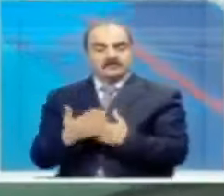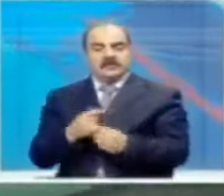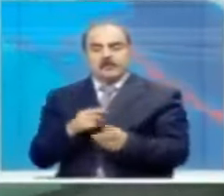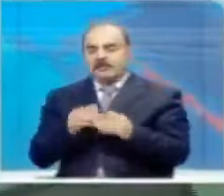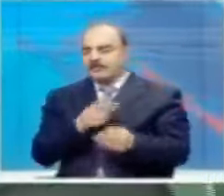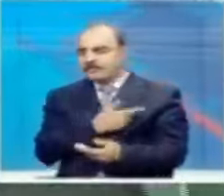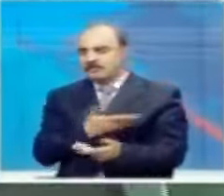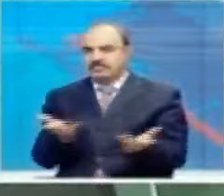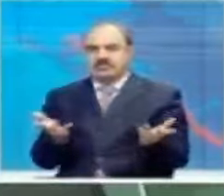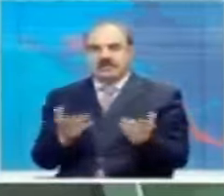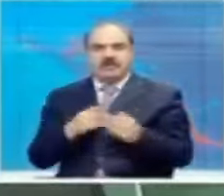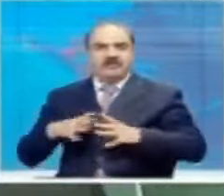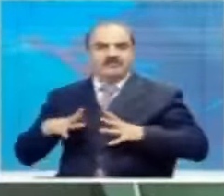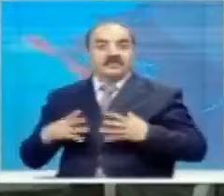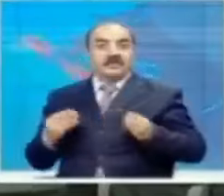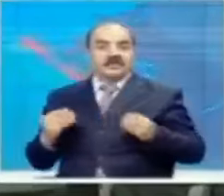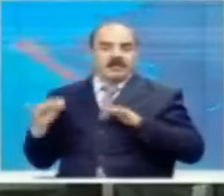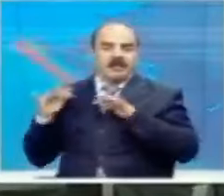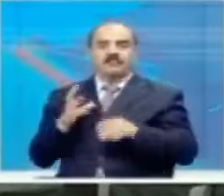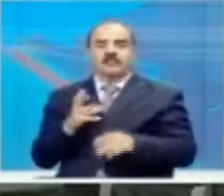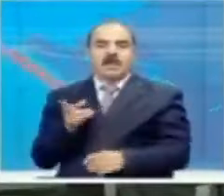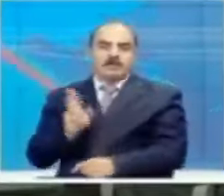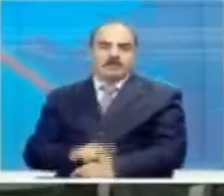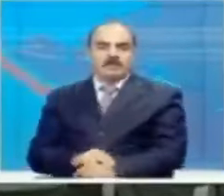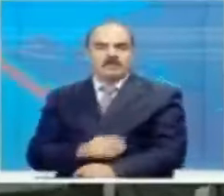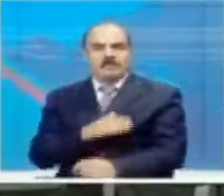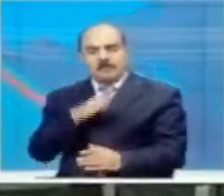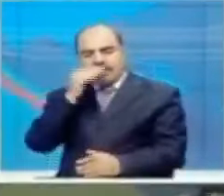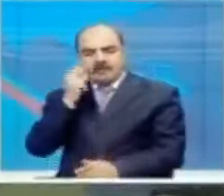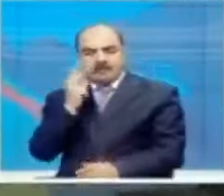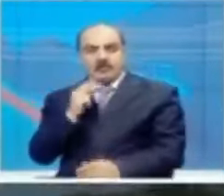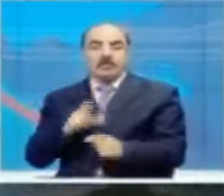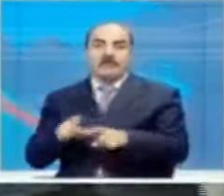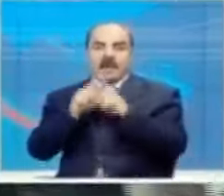المصري لتوفير فرص عمل للشباب على الصعيدين الداخلي والخارجي